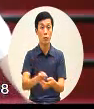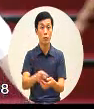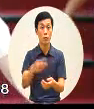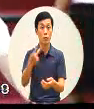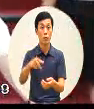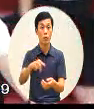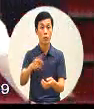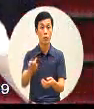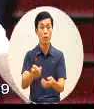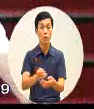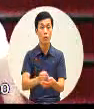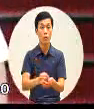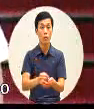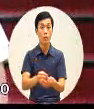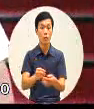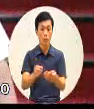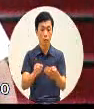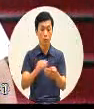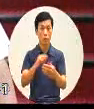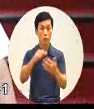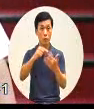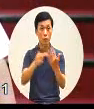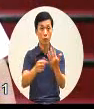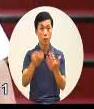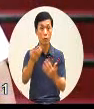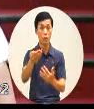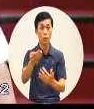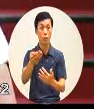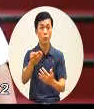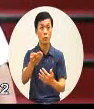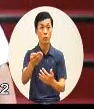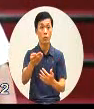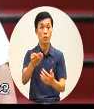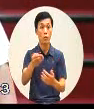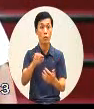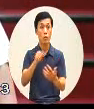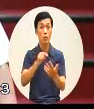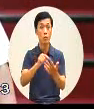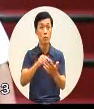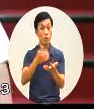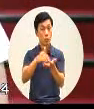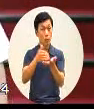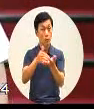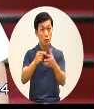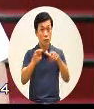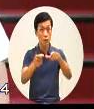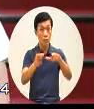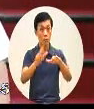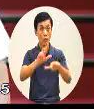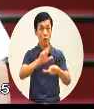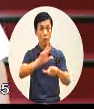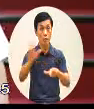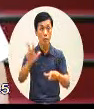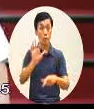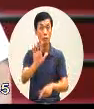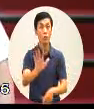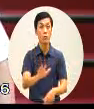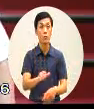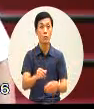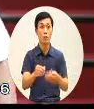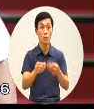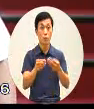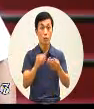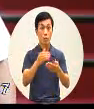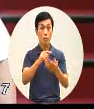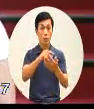再下一页哈，第九条了哈，它本身。一的是有这个计算公式。那第九